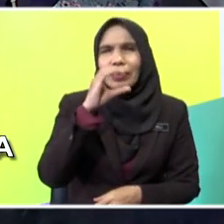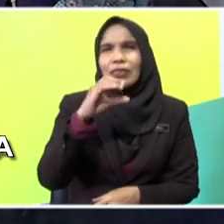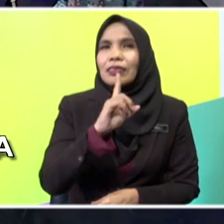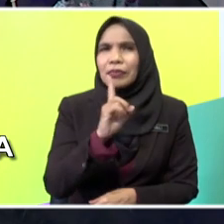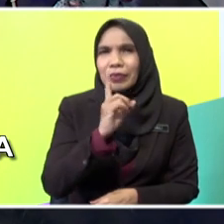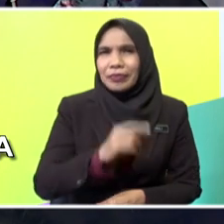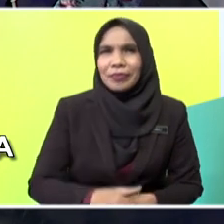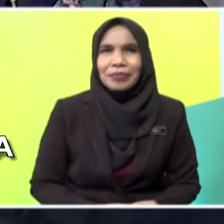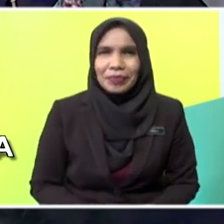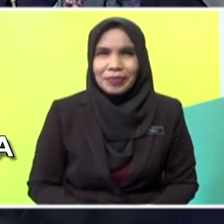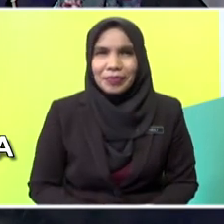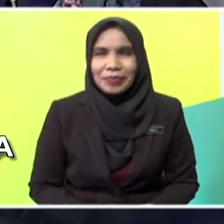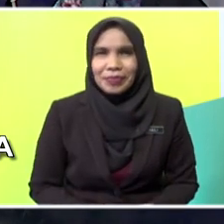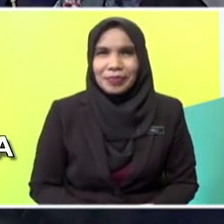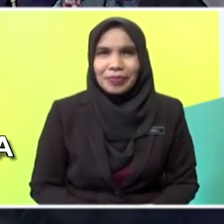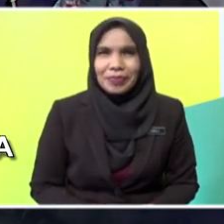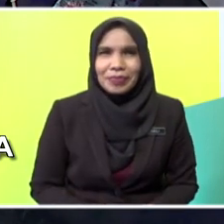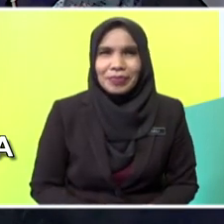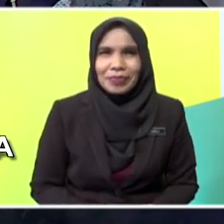C. C-nya